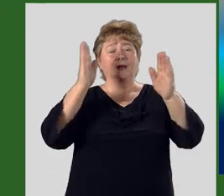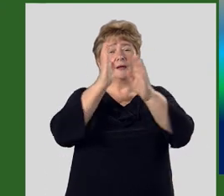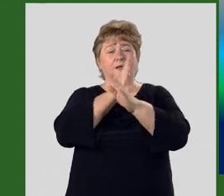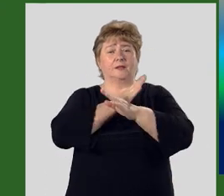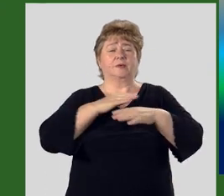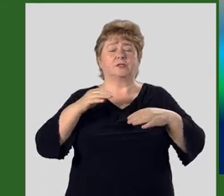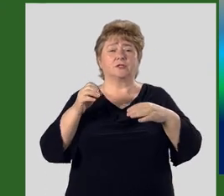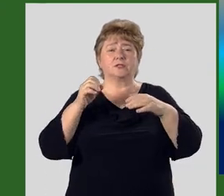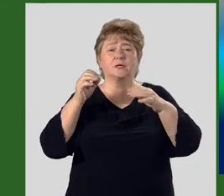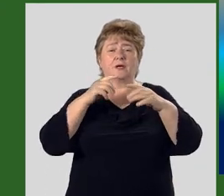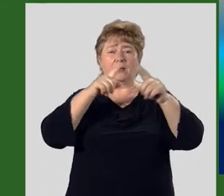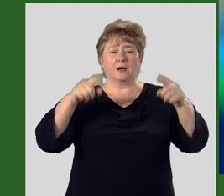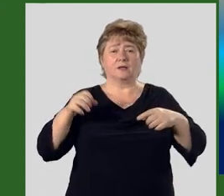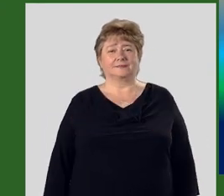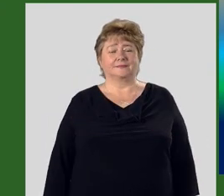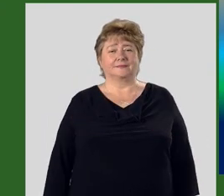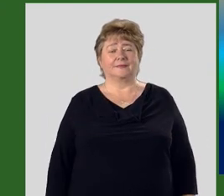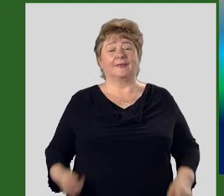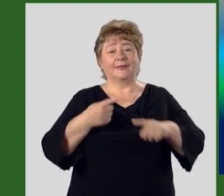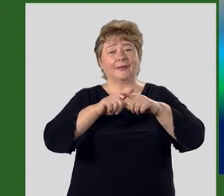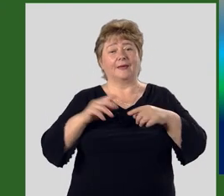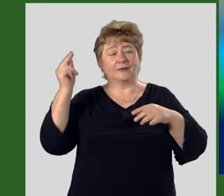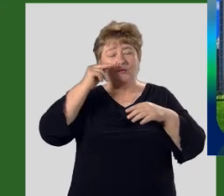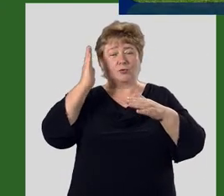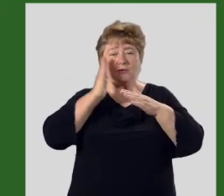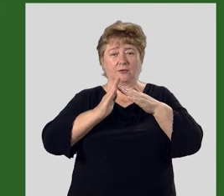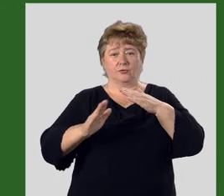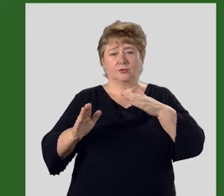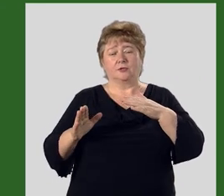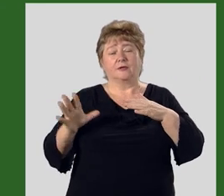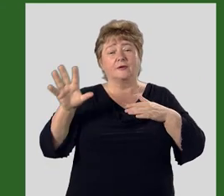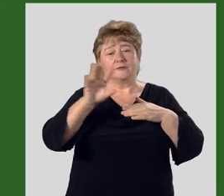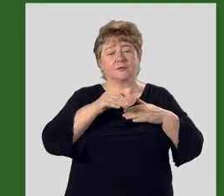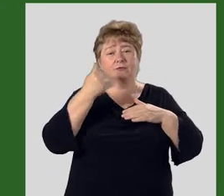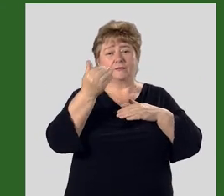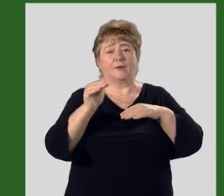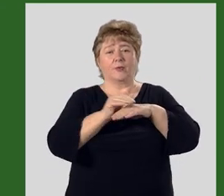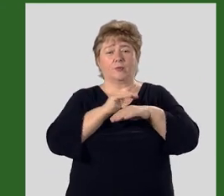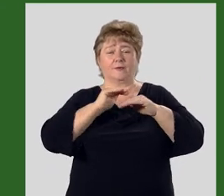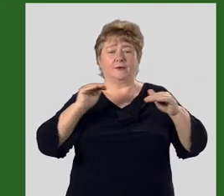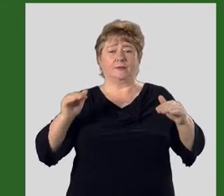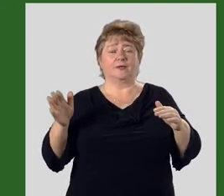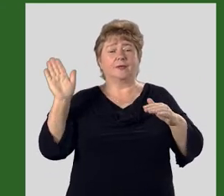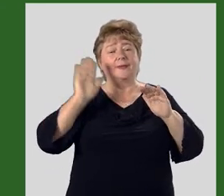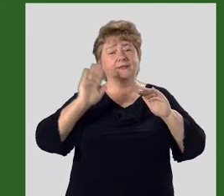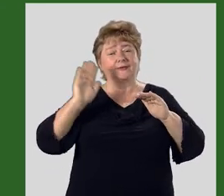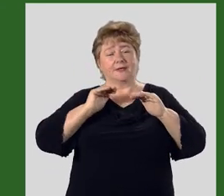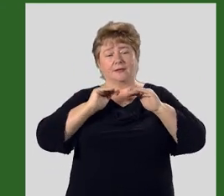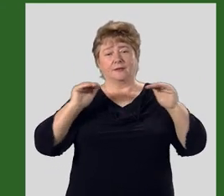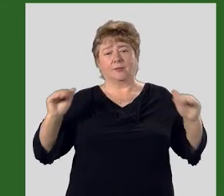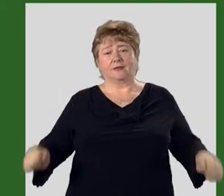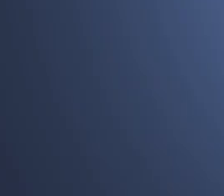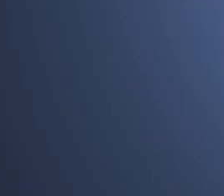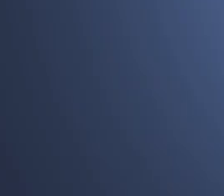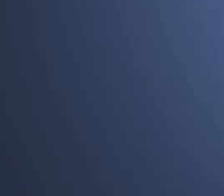Климатическая карта Евразии. На этом наш урок окончен. Всего доброго. До свидания, ребята.